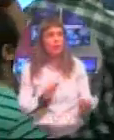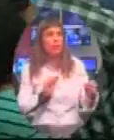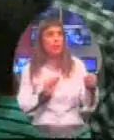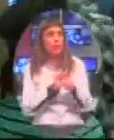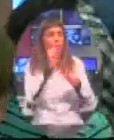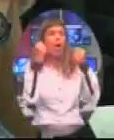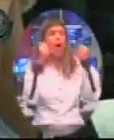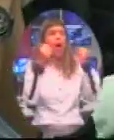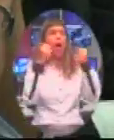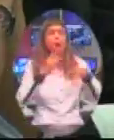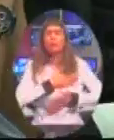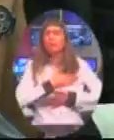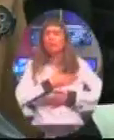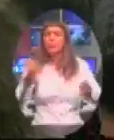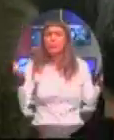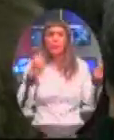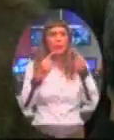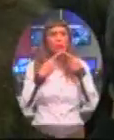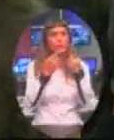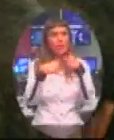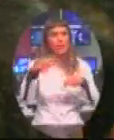בדיון בוועדת הכספים מול שר האוצר.